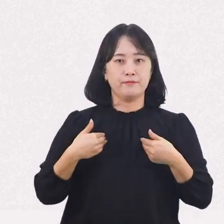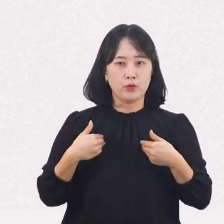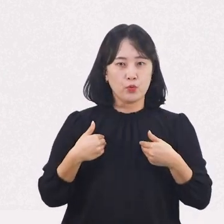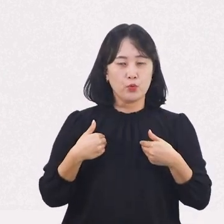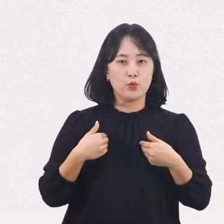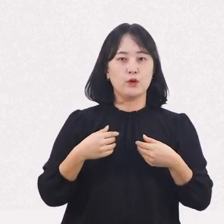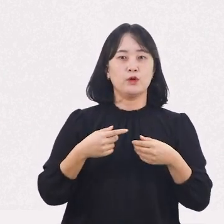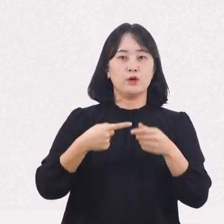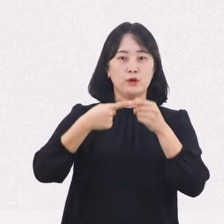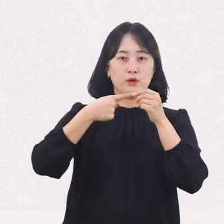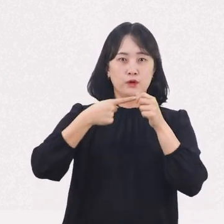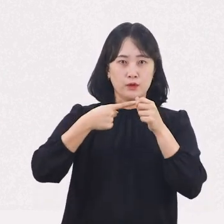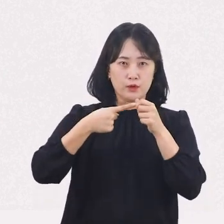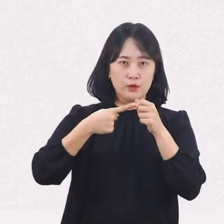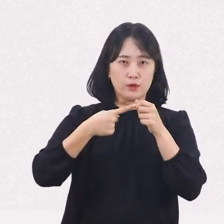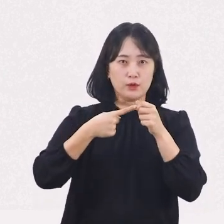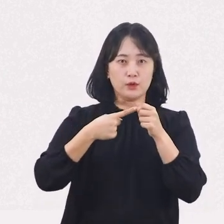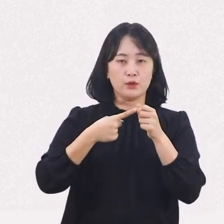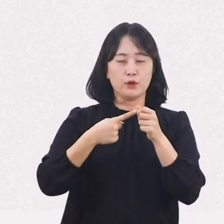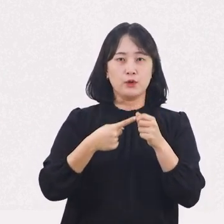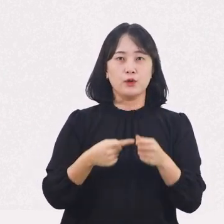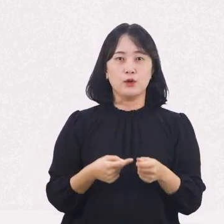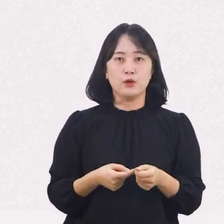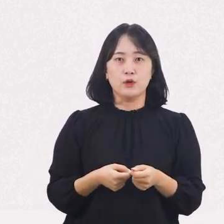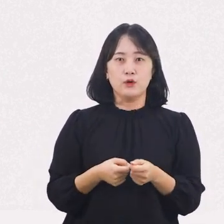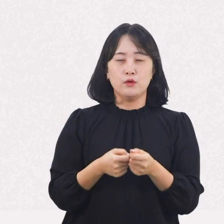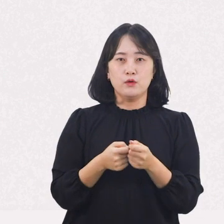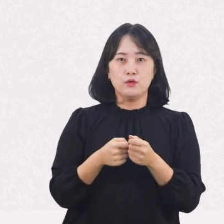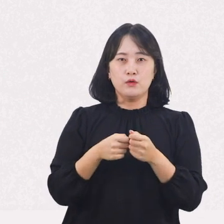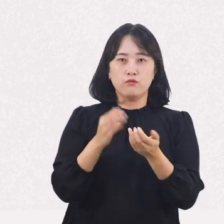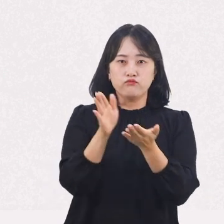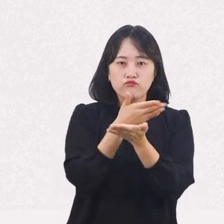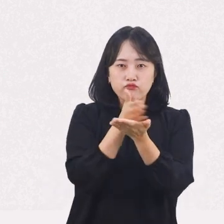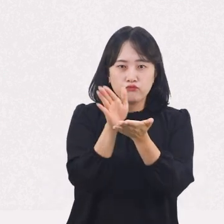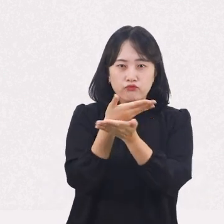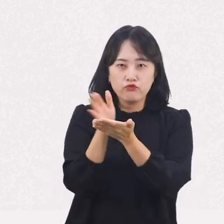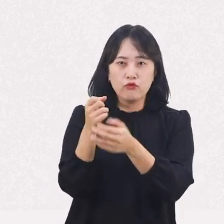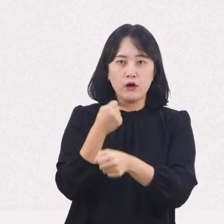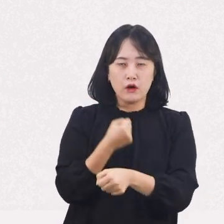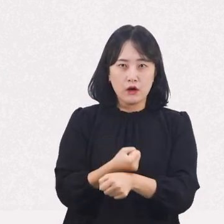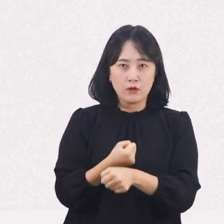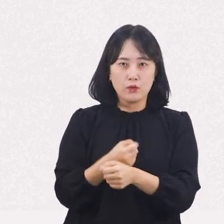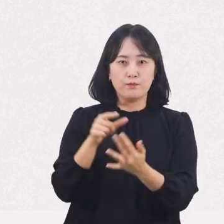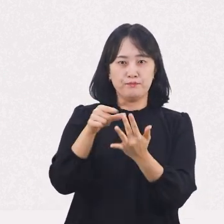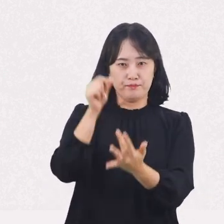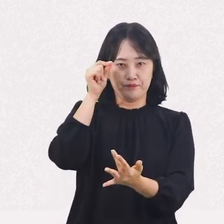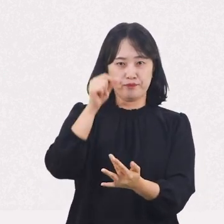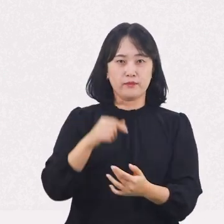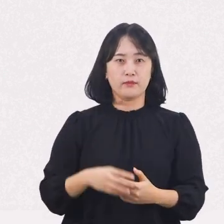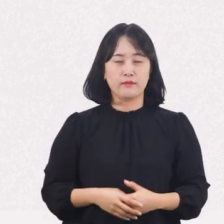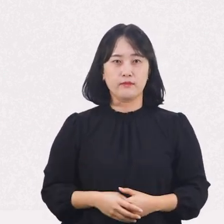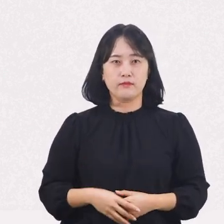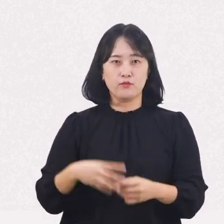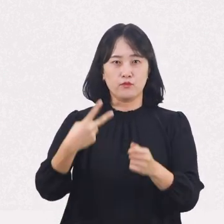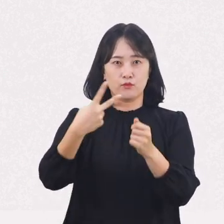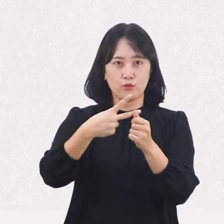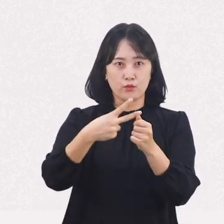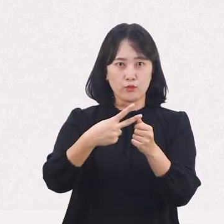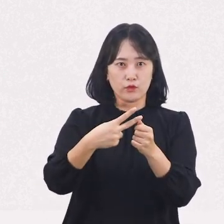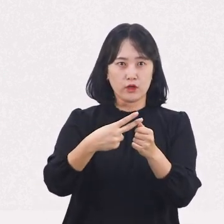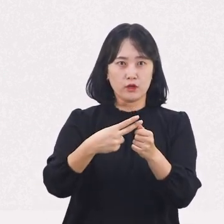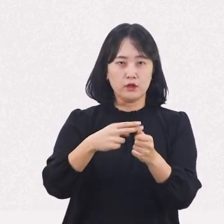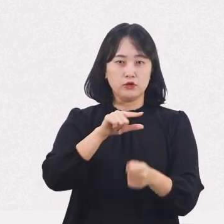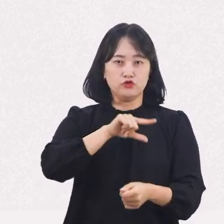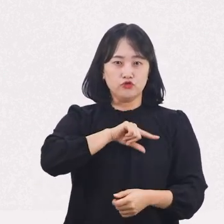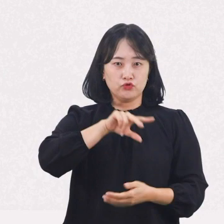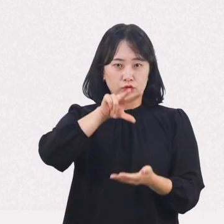첫 번째, 재구성할 과목의 성취 기준을 분류하여 가르칠 성취 기준을 선별합니다. 두 번째,